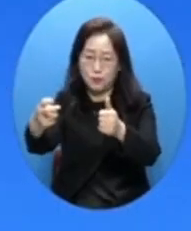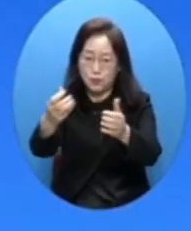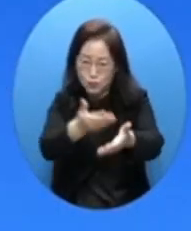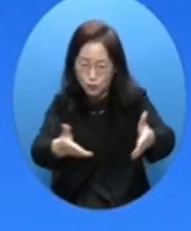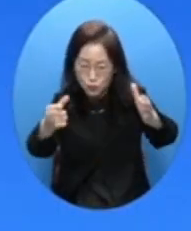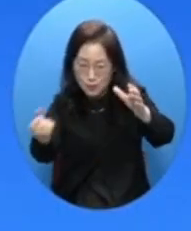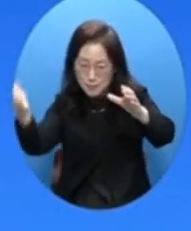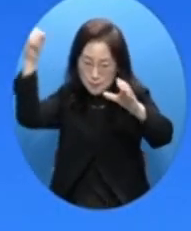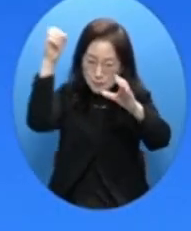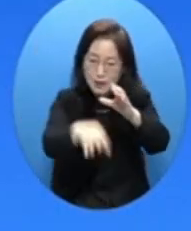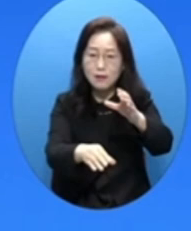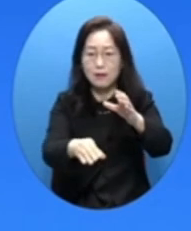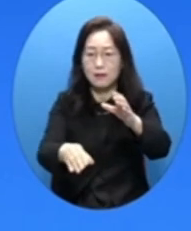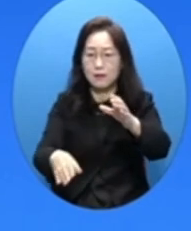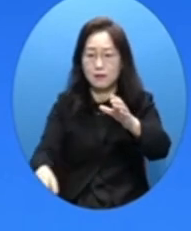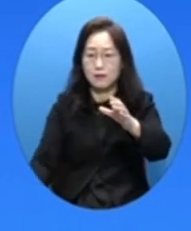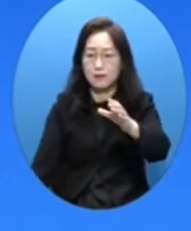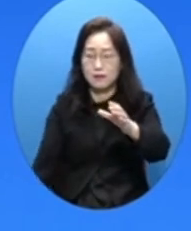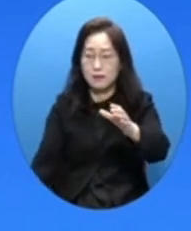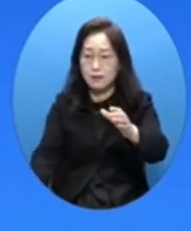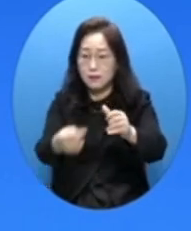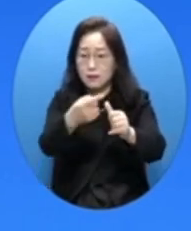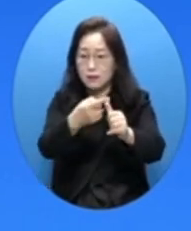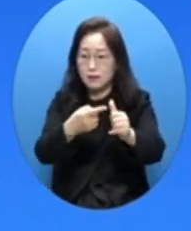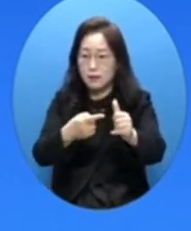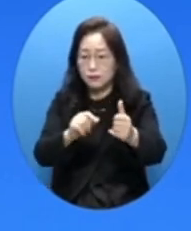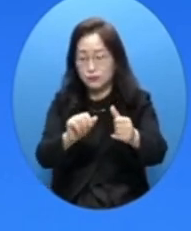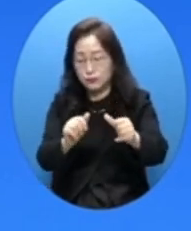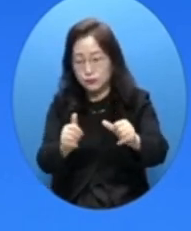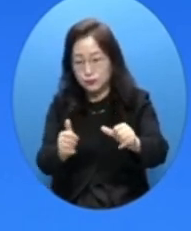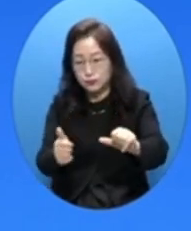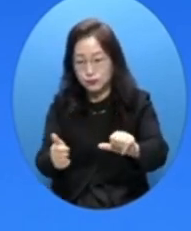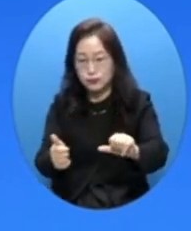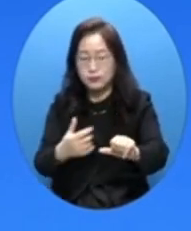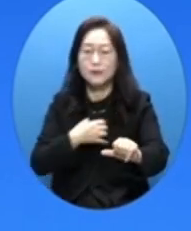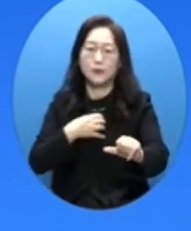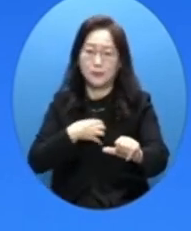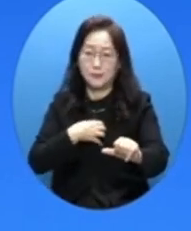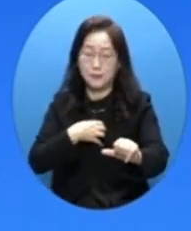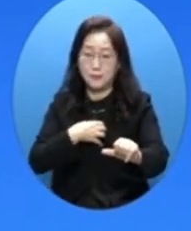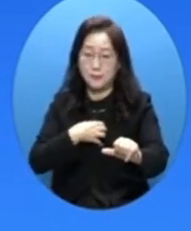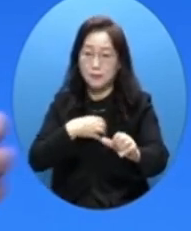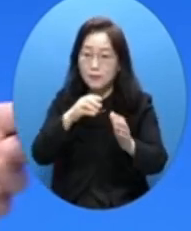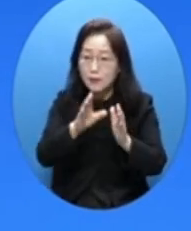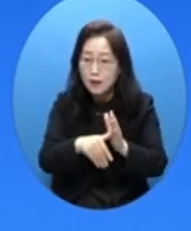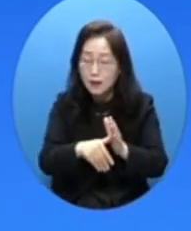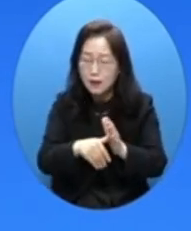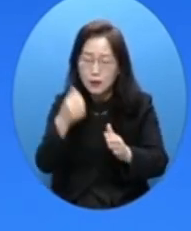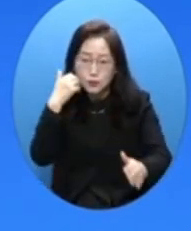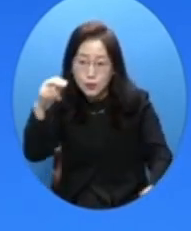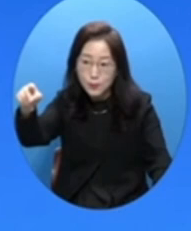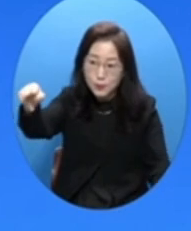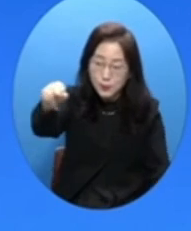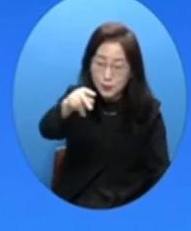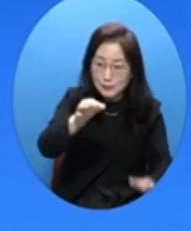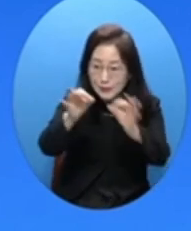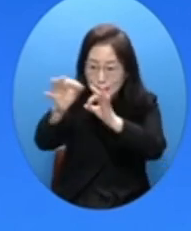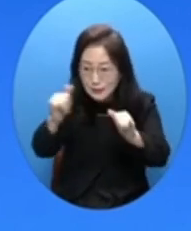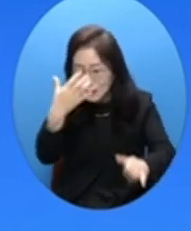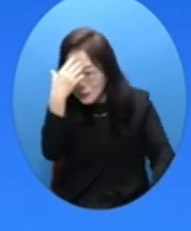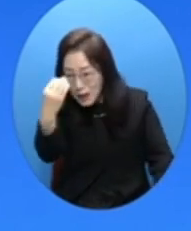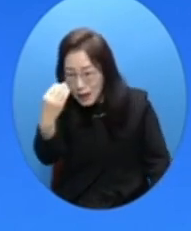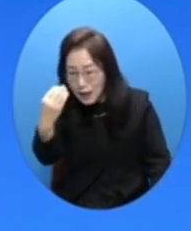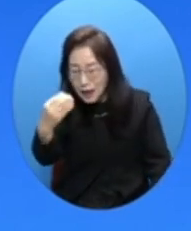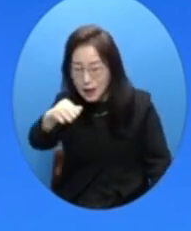던져서 죽임을 당할 그런 위험에 처했다가 지나가는 상인에게 팔려가게